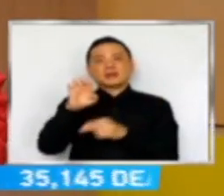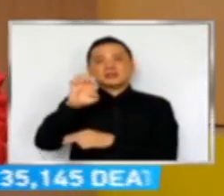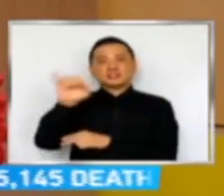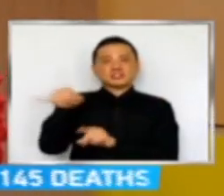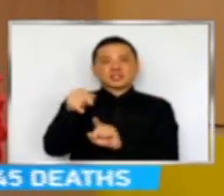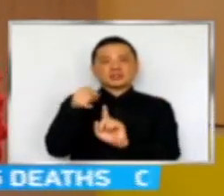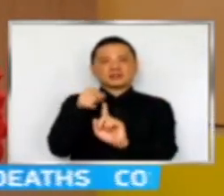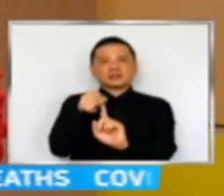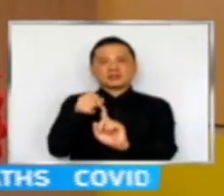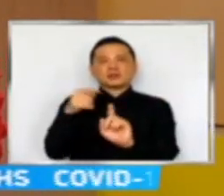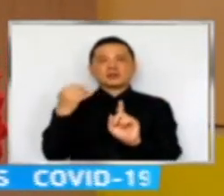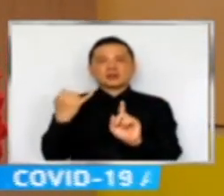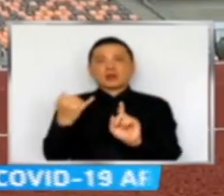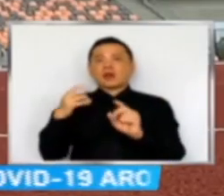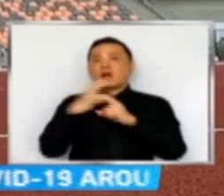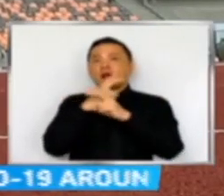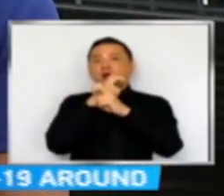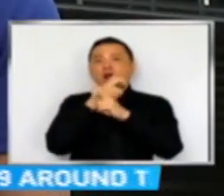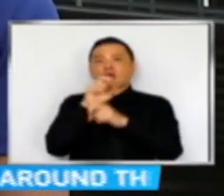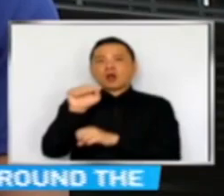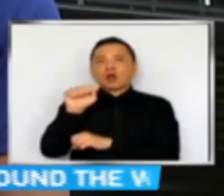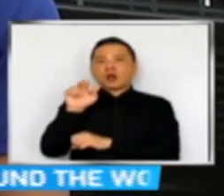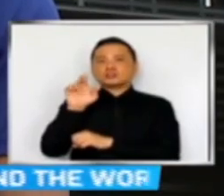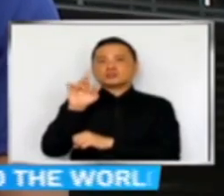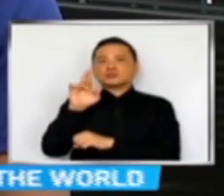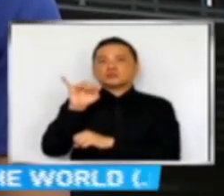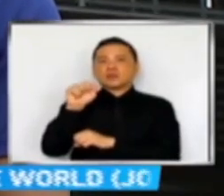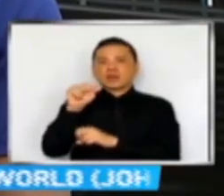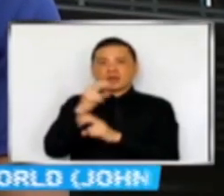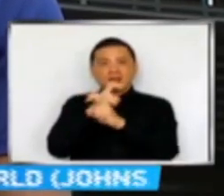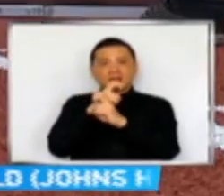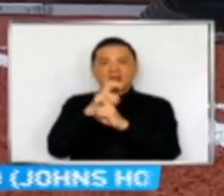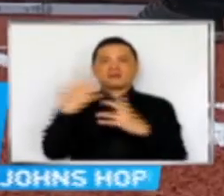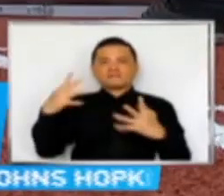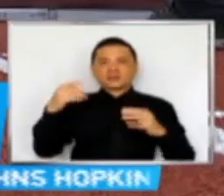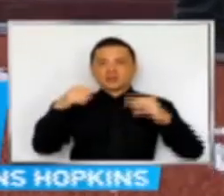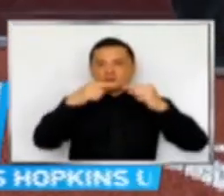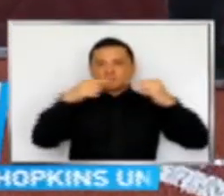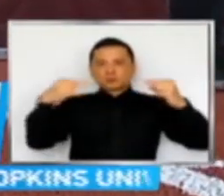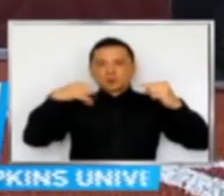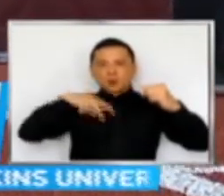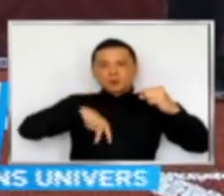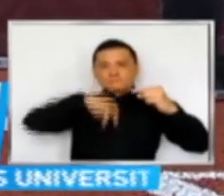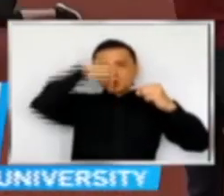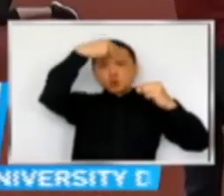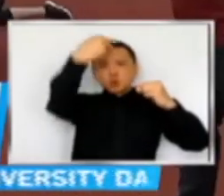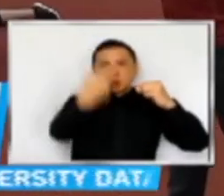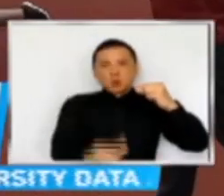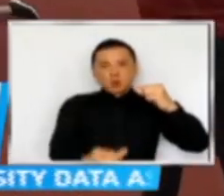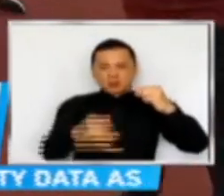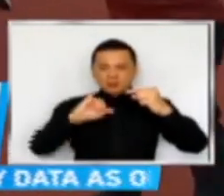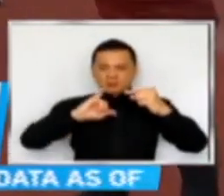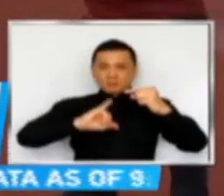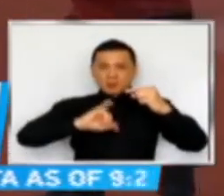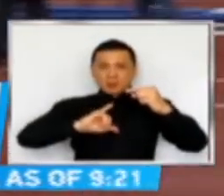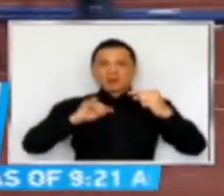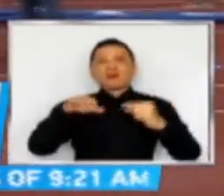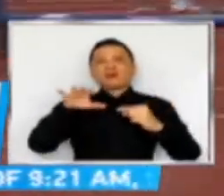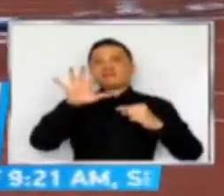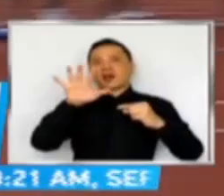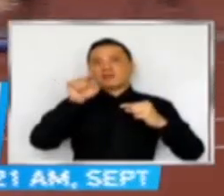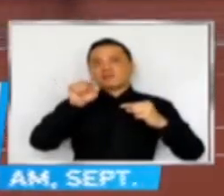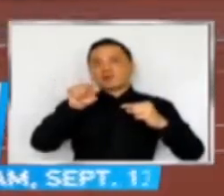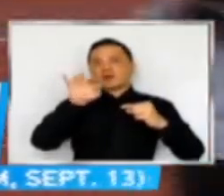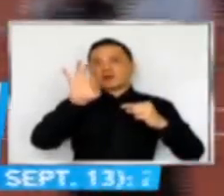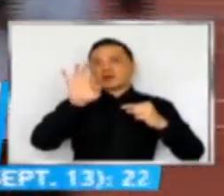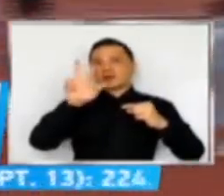Challenge sa Austria. Tagumpay po si Obiena na maklear ang 5.93 meters. Nakapagtala rin siya ng bagong Asian